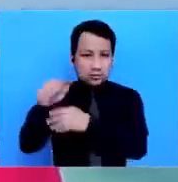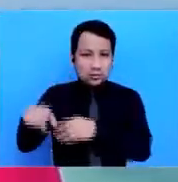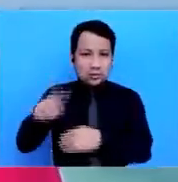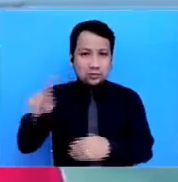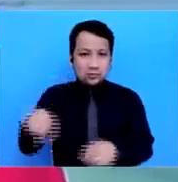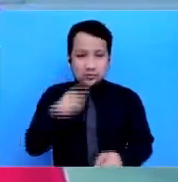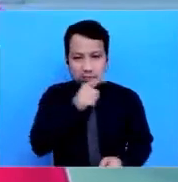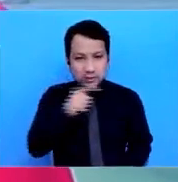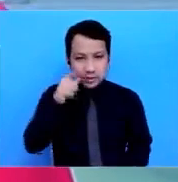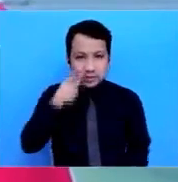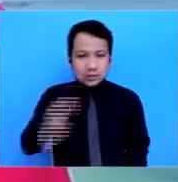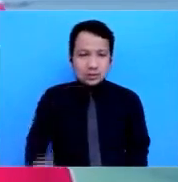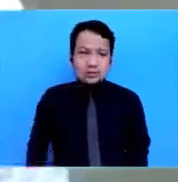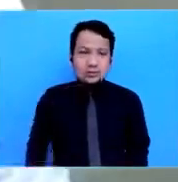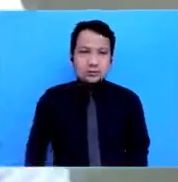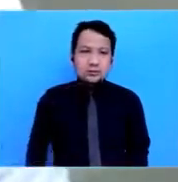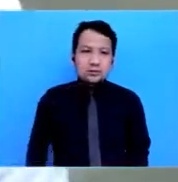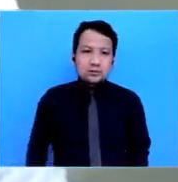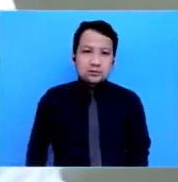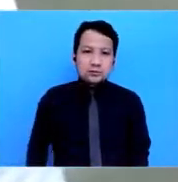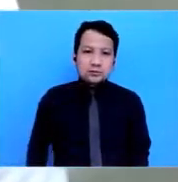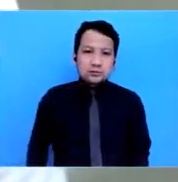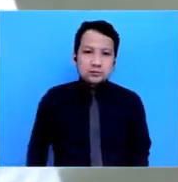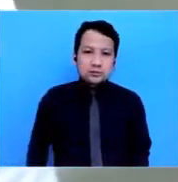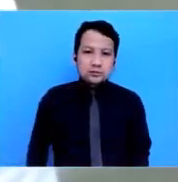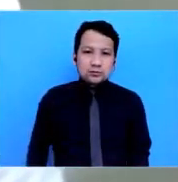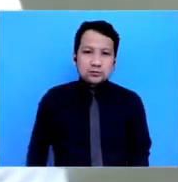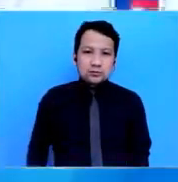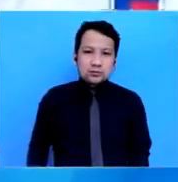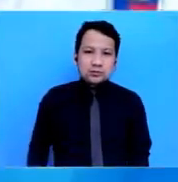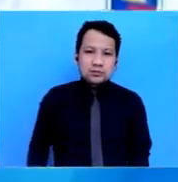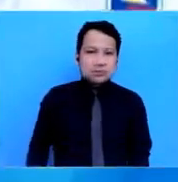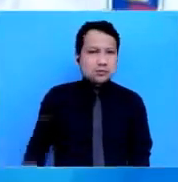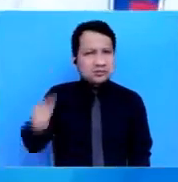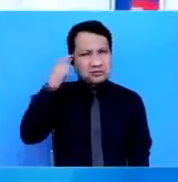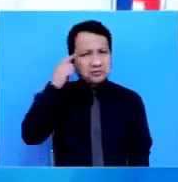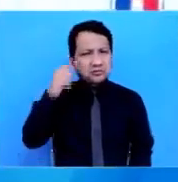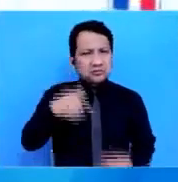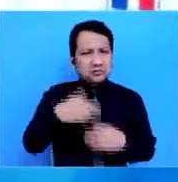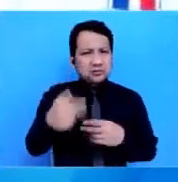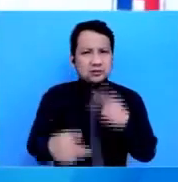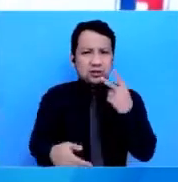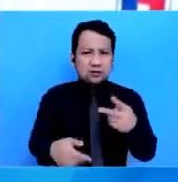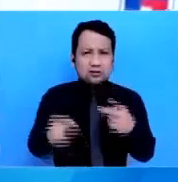Robredo. Sa tingin ko, in the end, dalawa lang ang maglalaban. Si